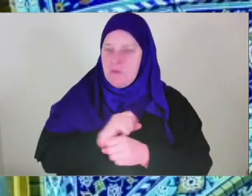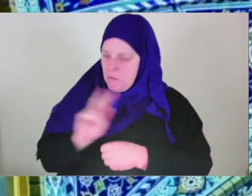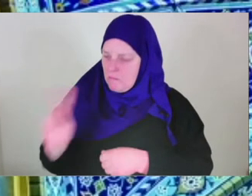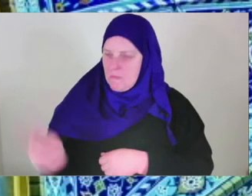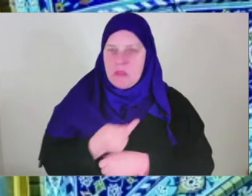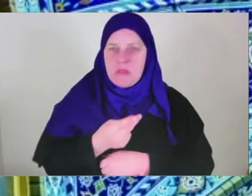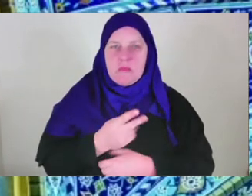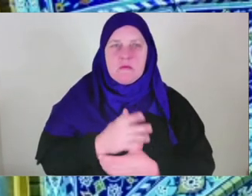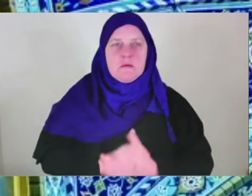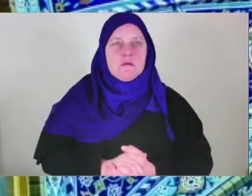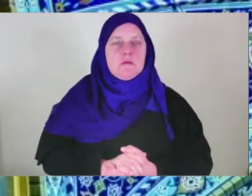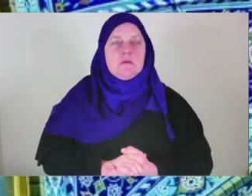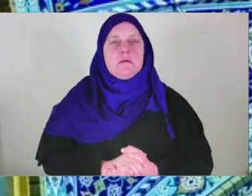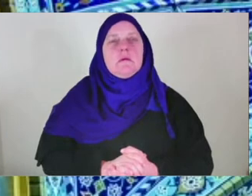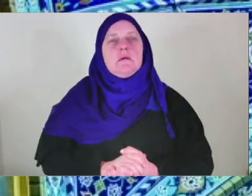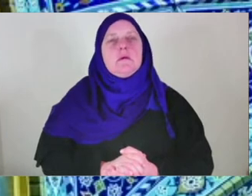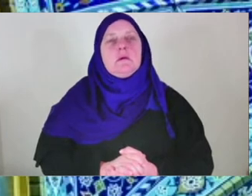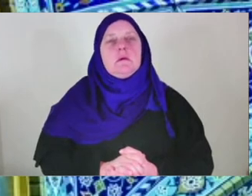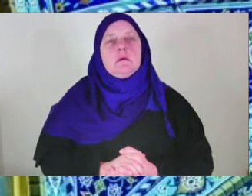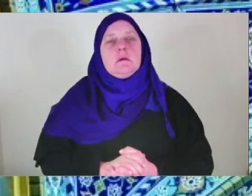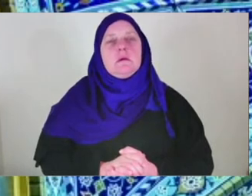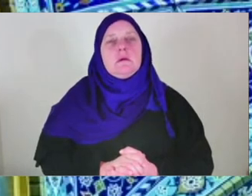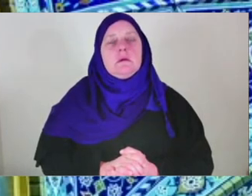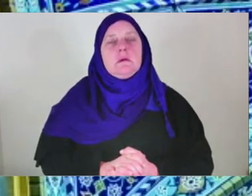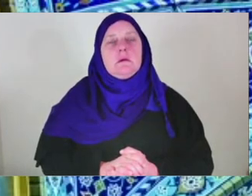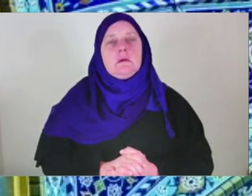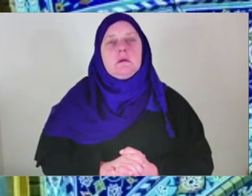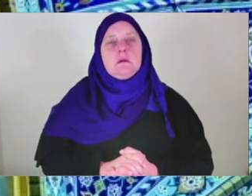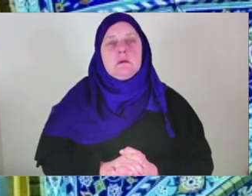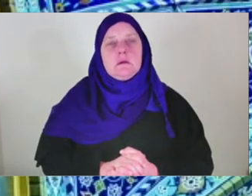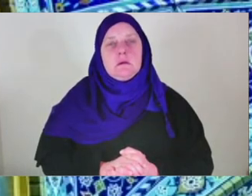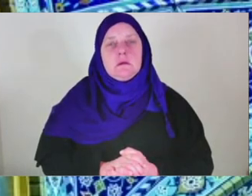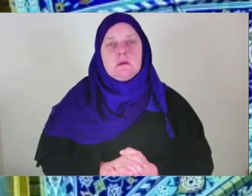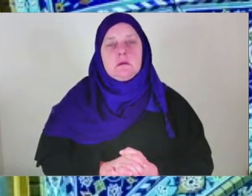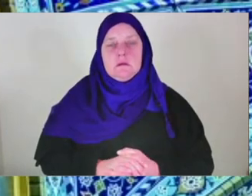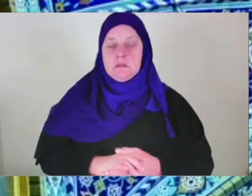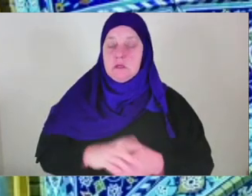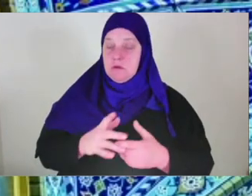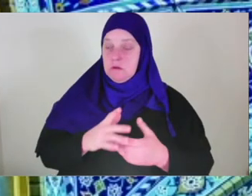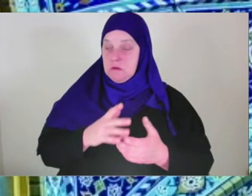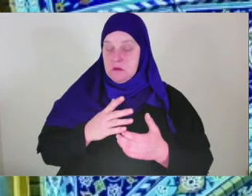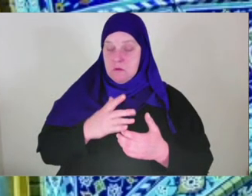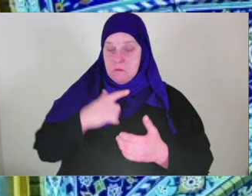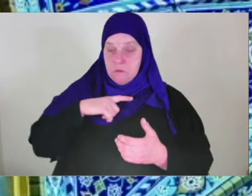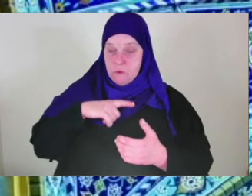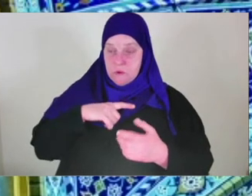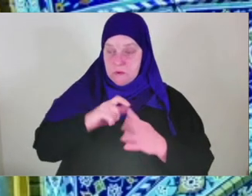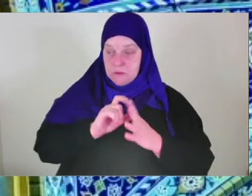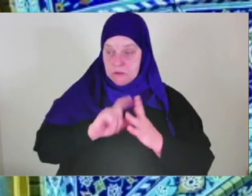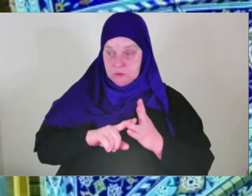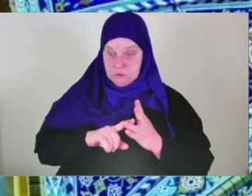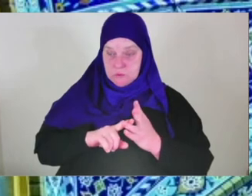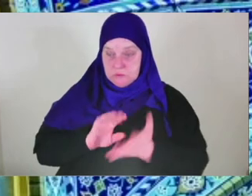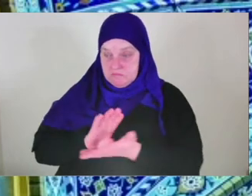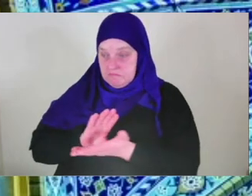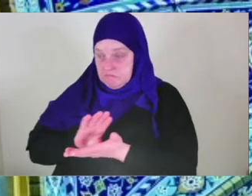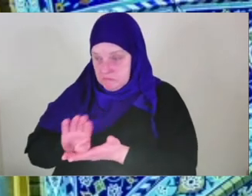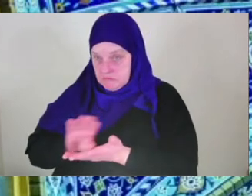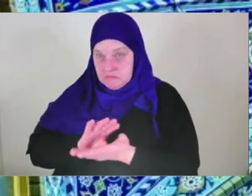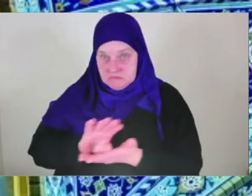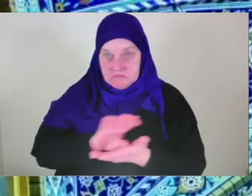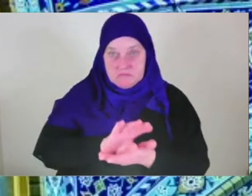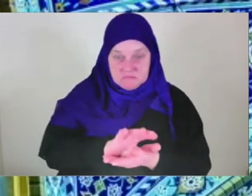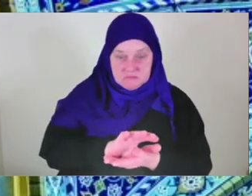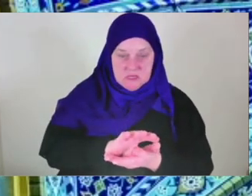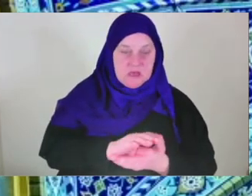خُمُسَهُ exclusively within this لِلَّهِ, it means for the sake of God. That's why our fuqaha, they say that paying khums and